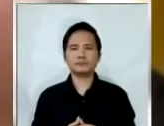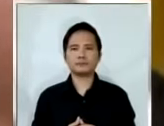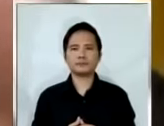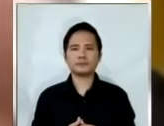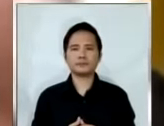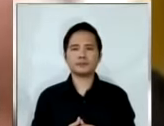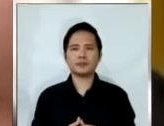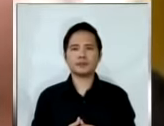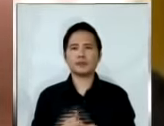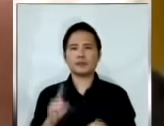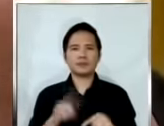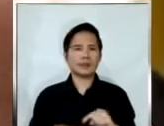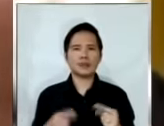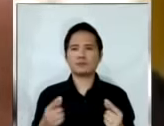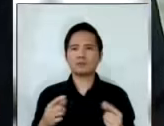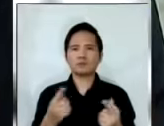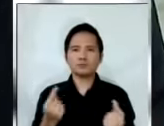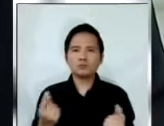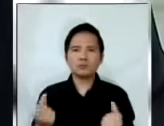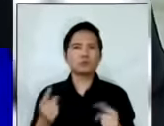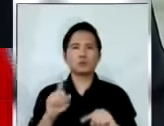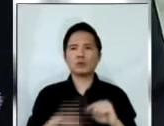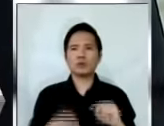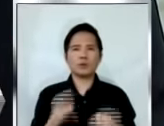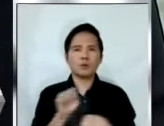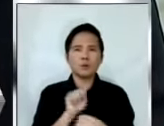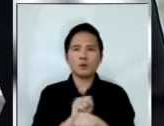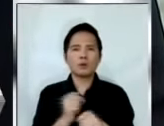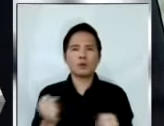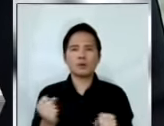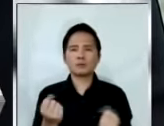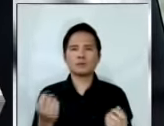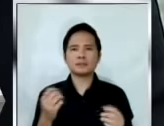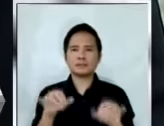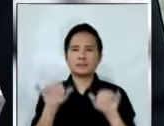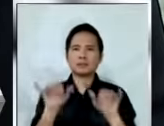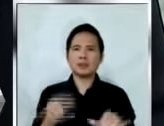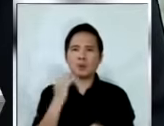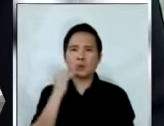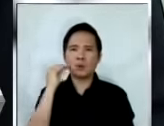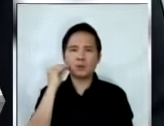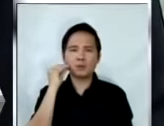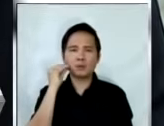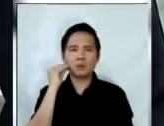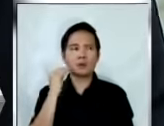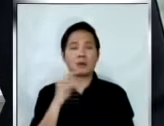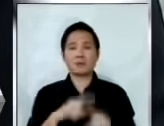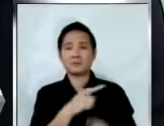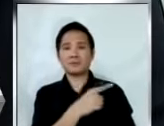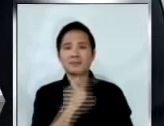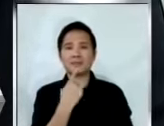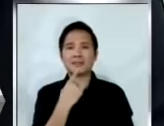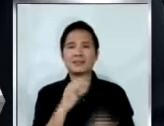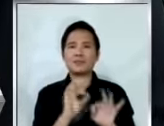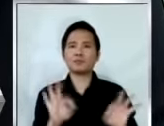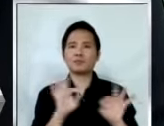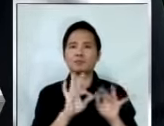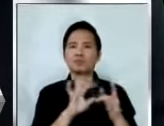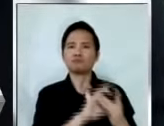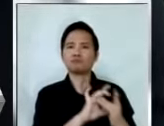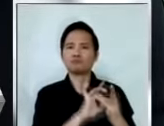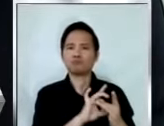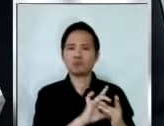inuuna namin yung pamilya namin sa loob. Pakiusap lang namin ay kooperasyon, yung tulong nila para sa ganun ay ma-lift